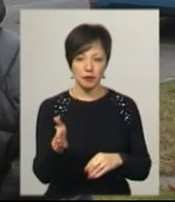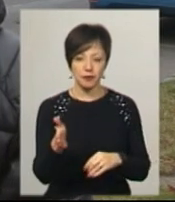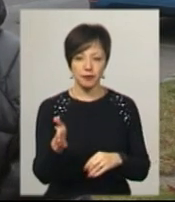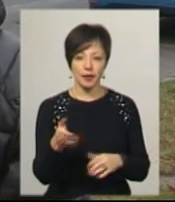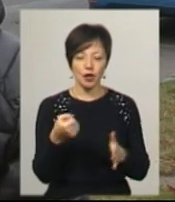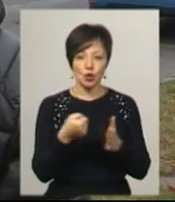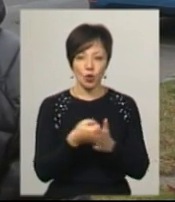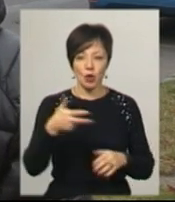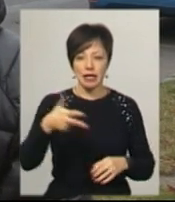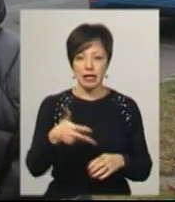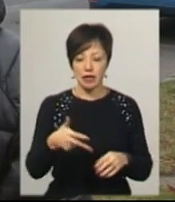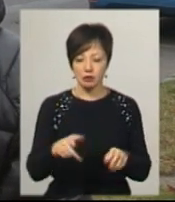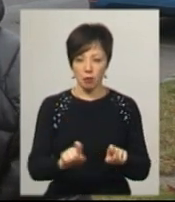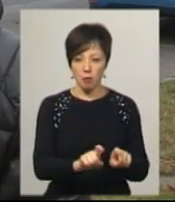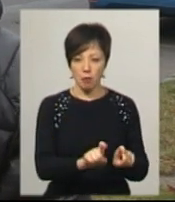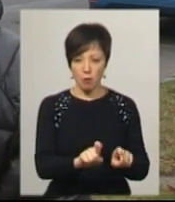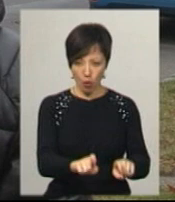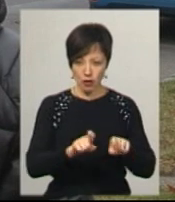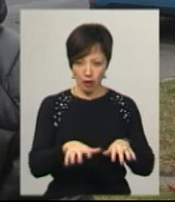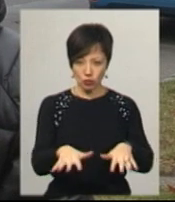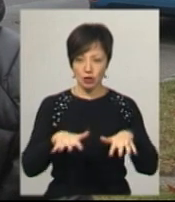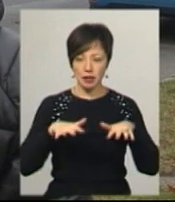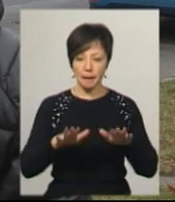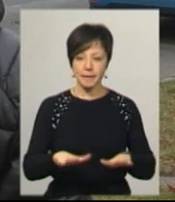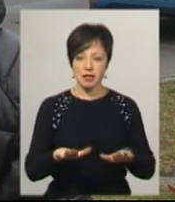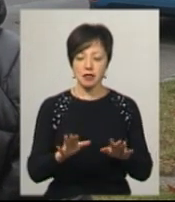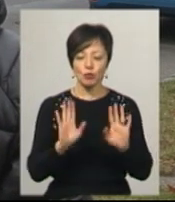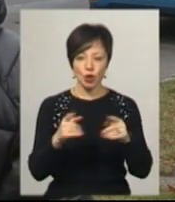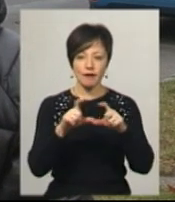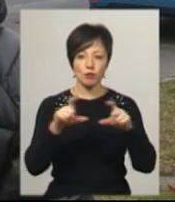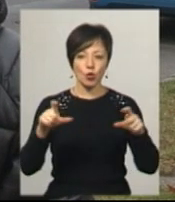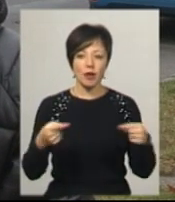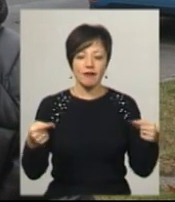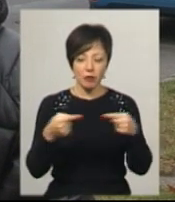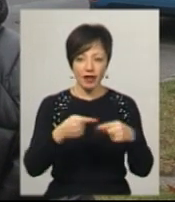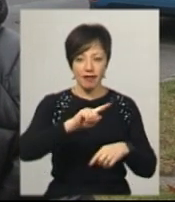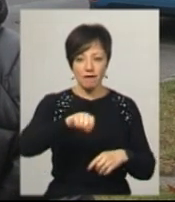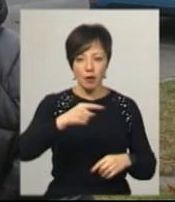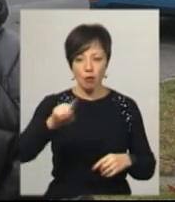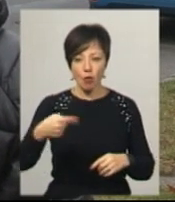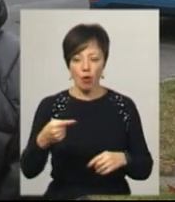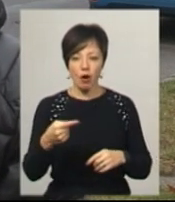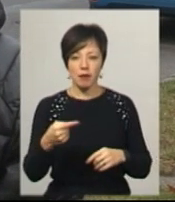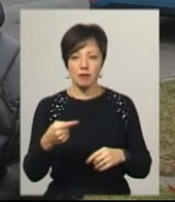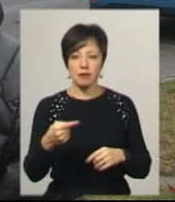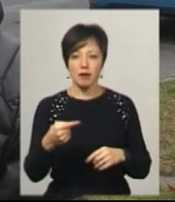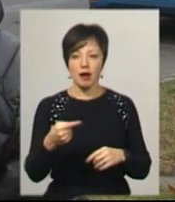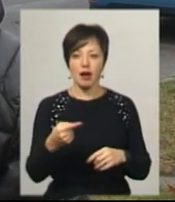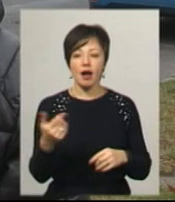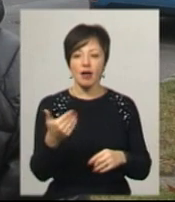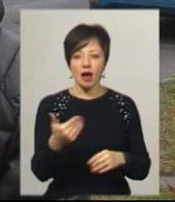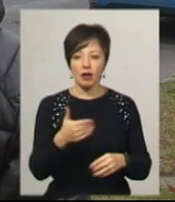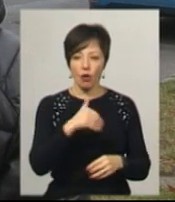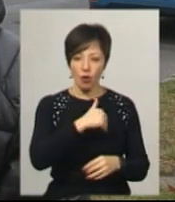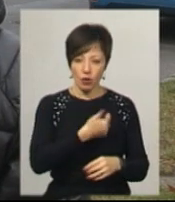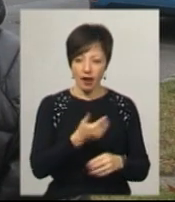до 3000 посадочних місць, і споруда буде відповідати вимогам, які ставлять федерації по